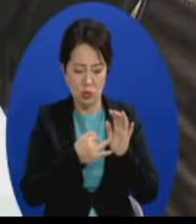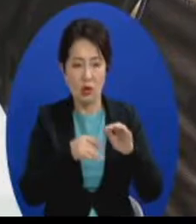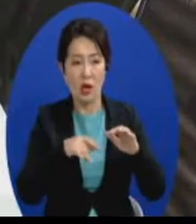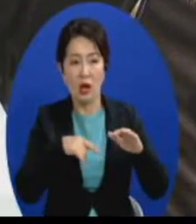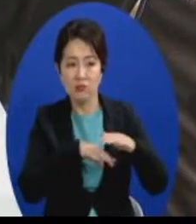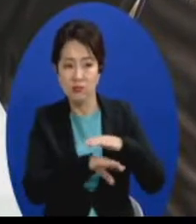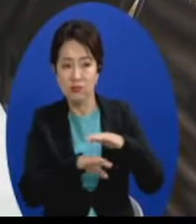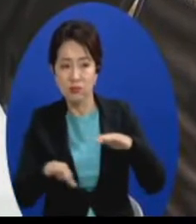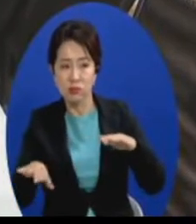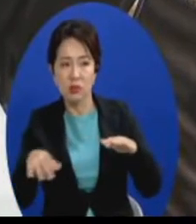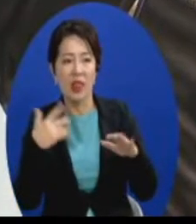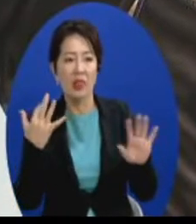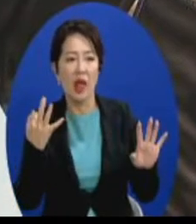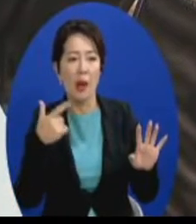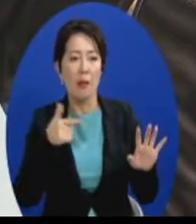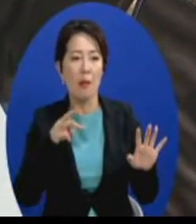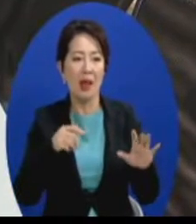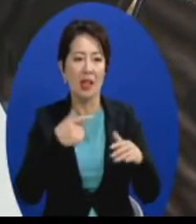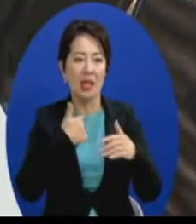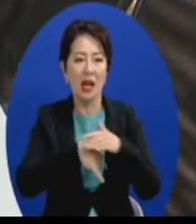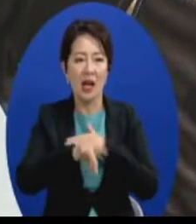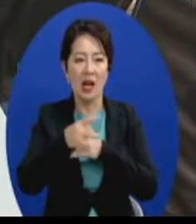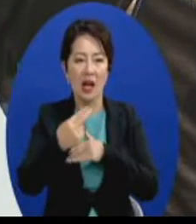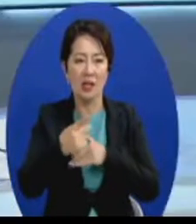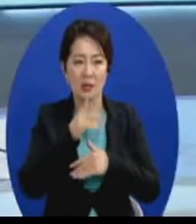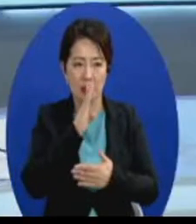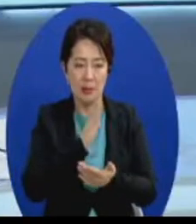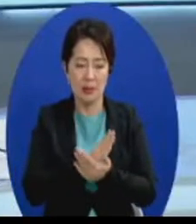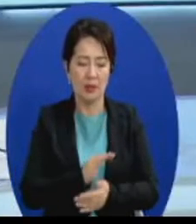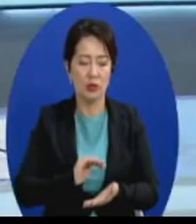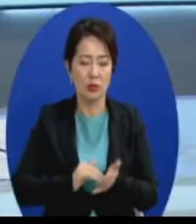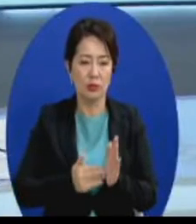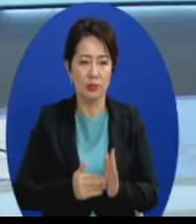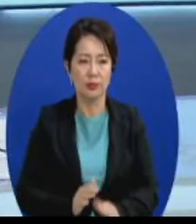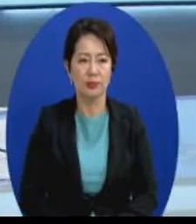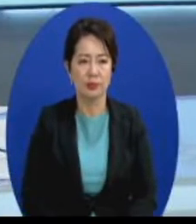төлөвлөгдсөн байна. Монгол улсын